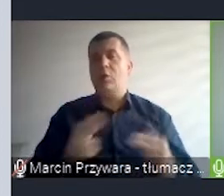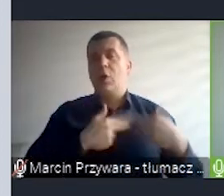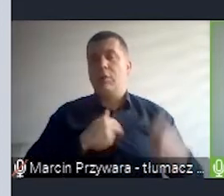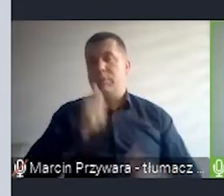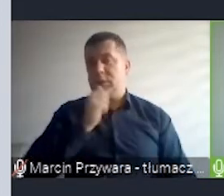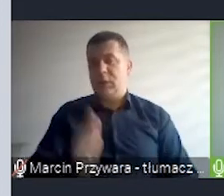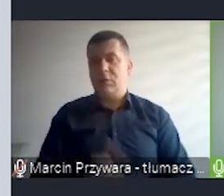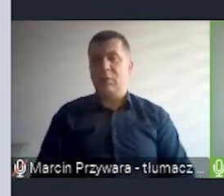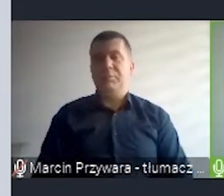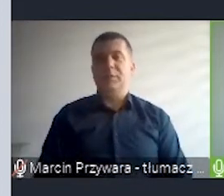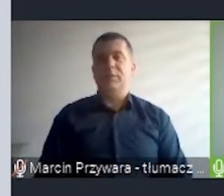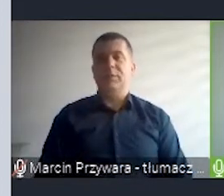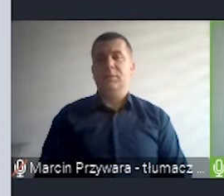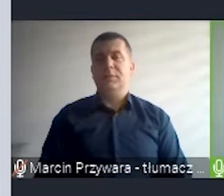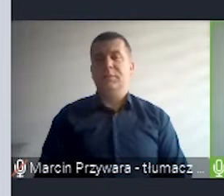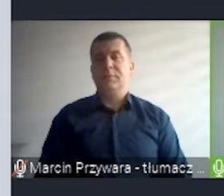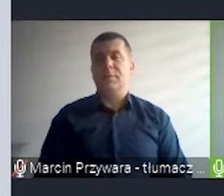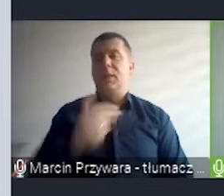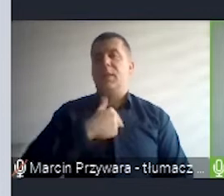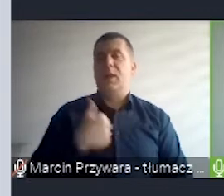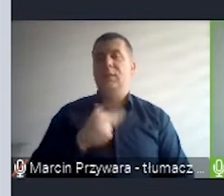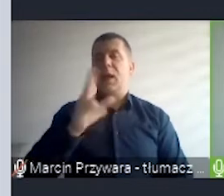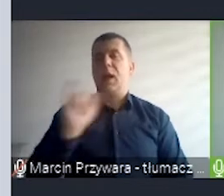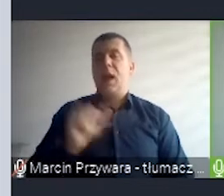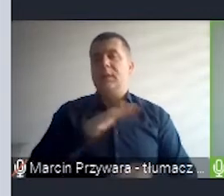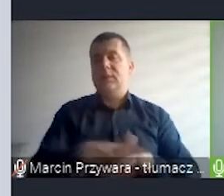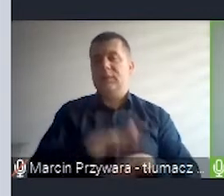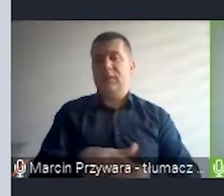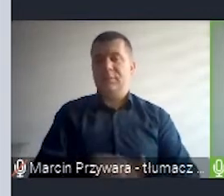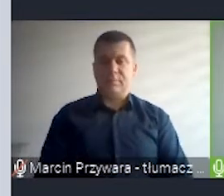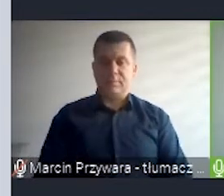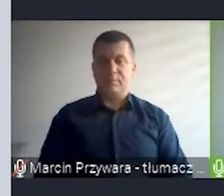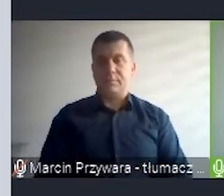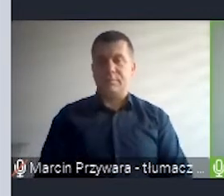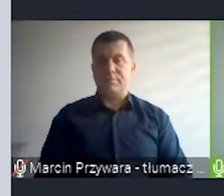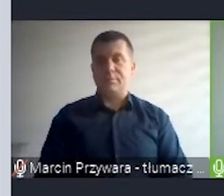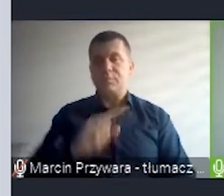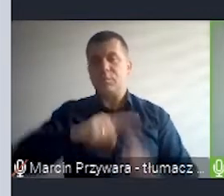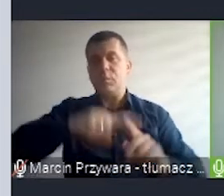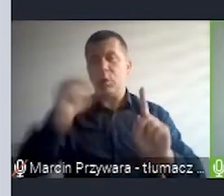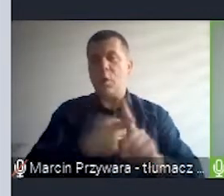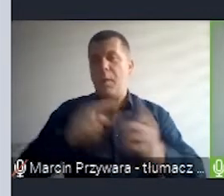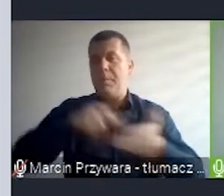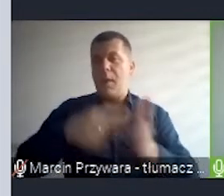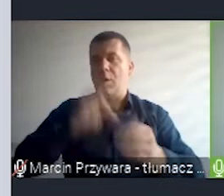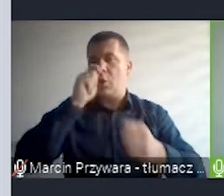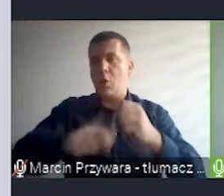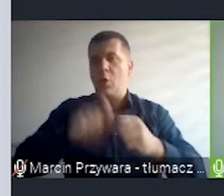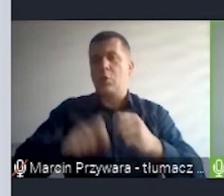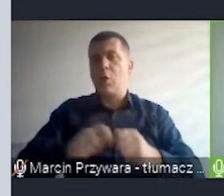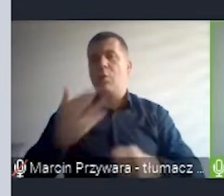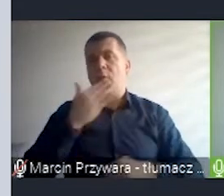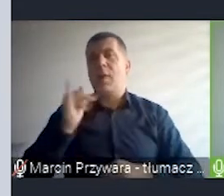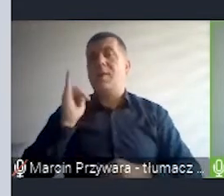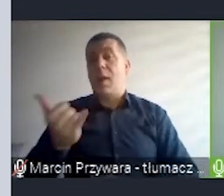Europejska w naszym krajowym systemie. I roczny plan kontroli mówi o tym,